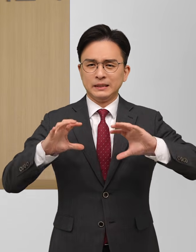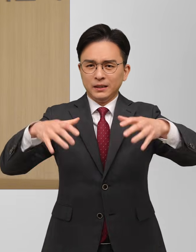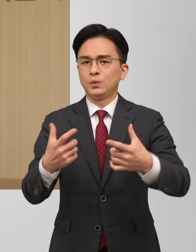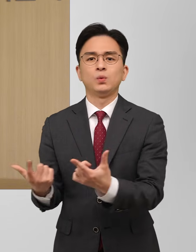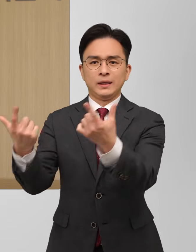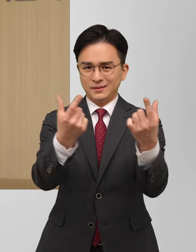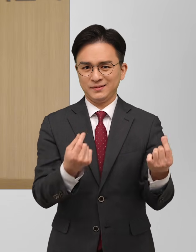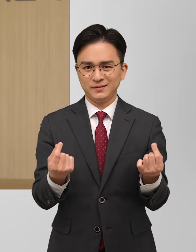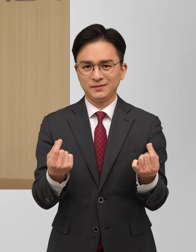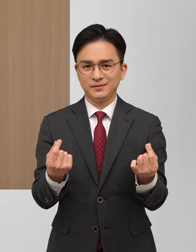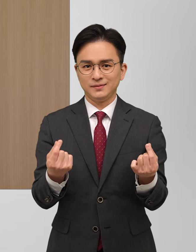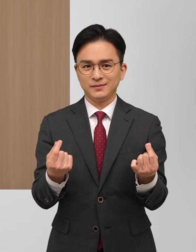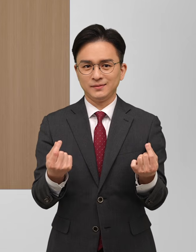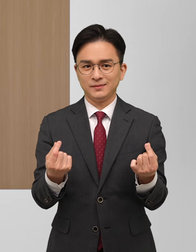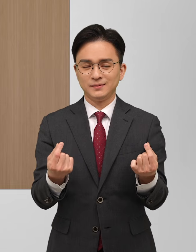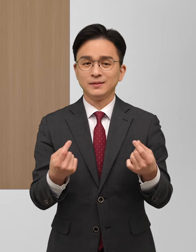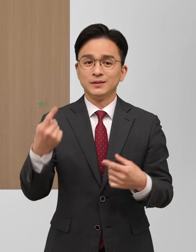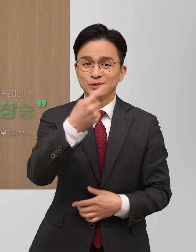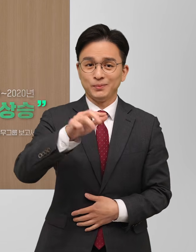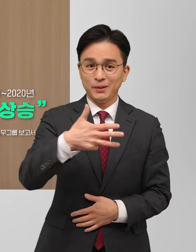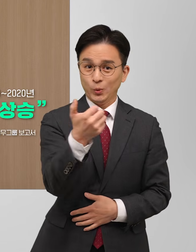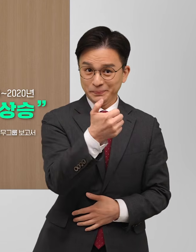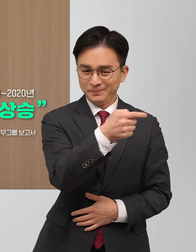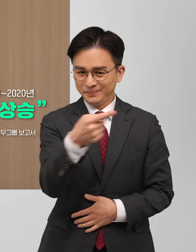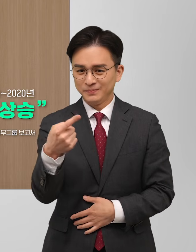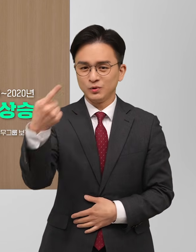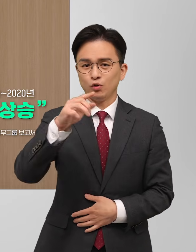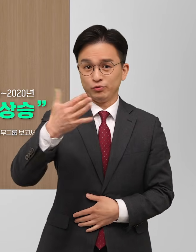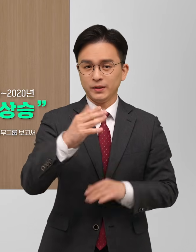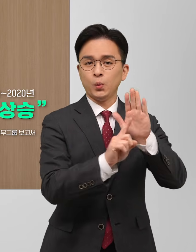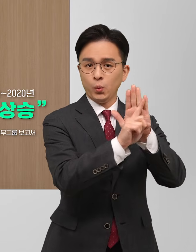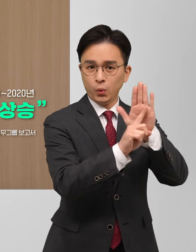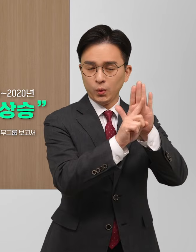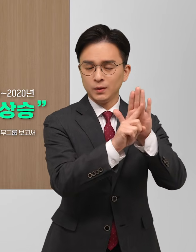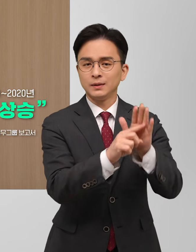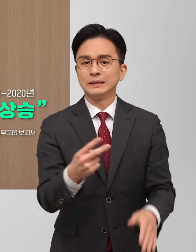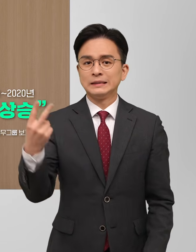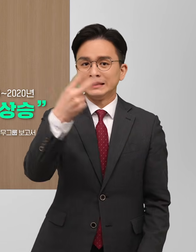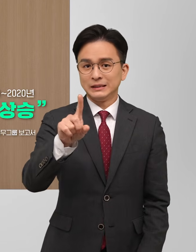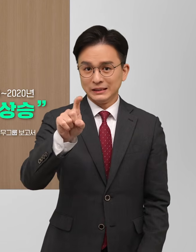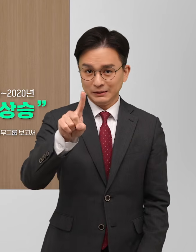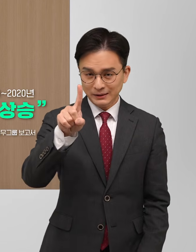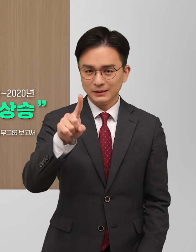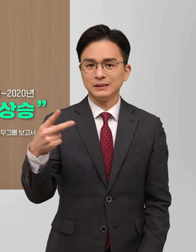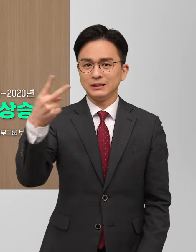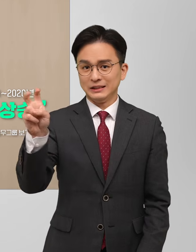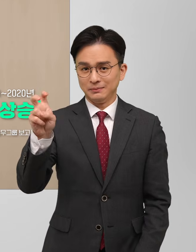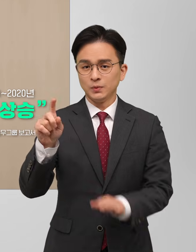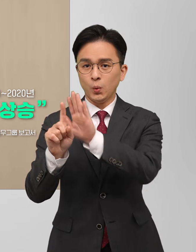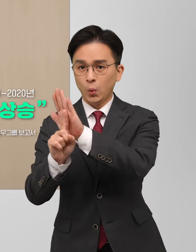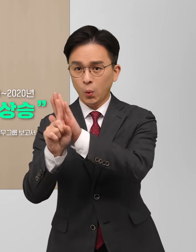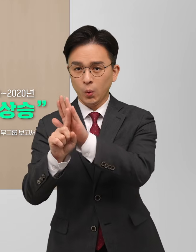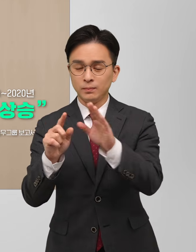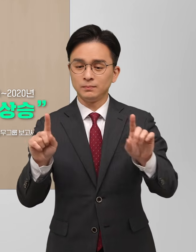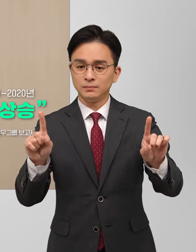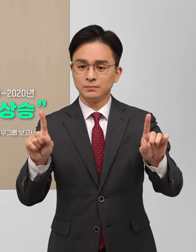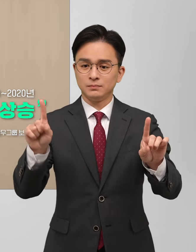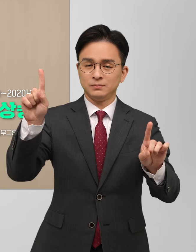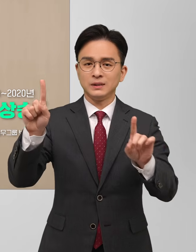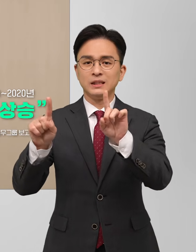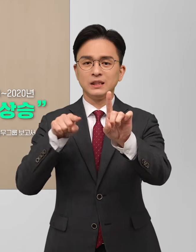시급한 과제이기 때문입니다. 지구 온도는 산업화 이전 대비 2011년에서 20년 평균